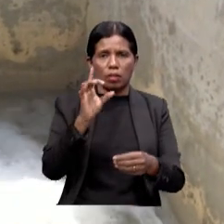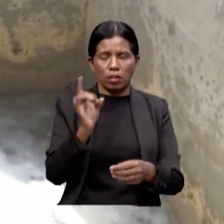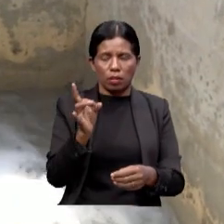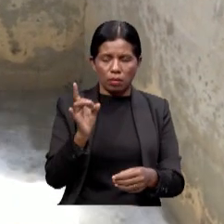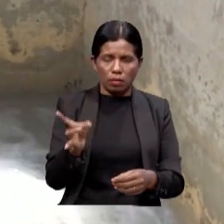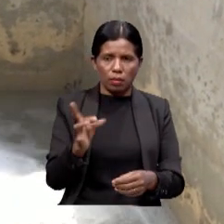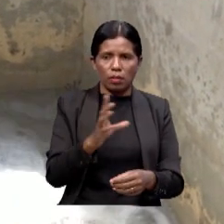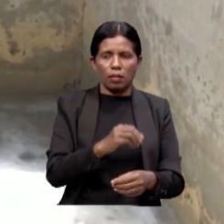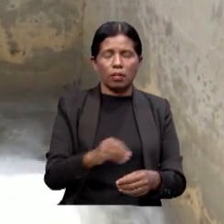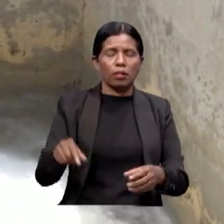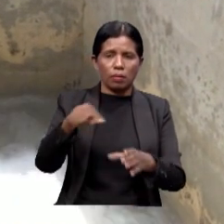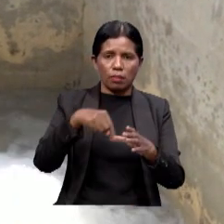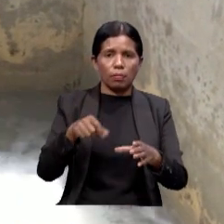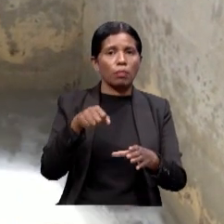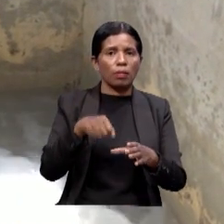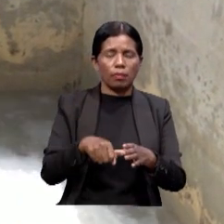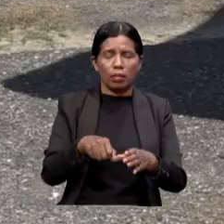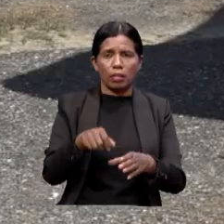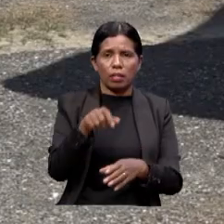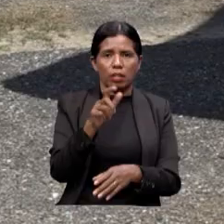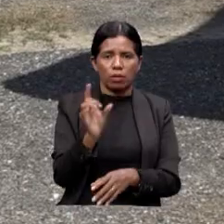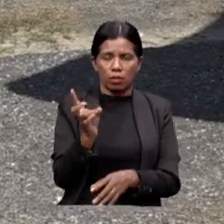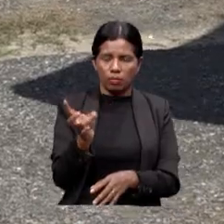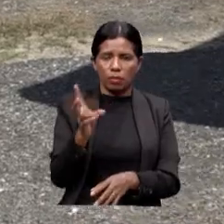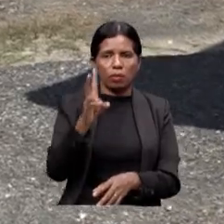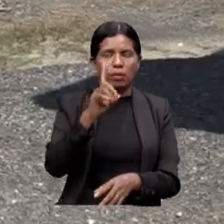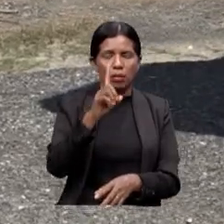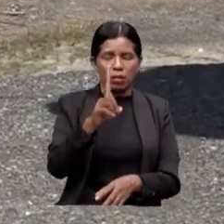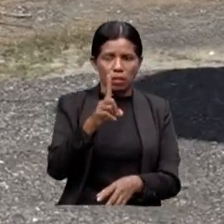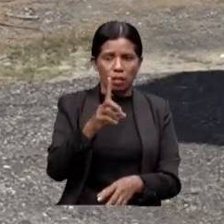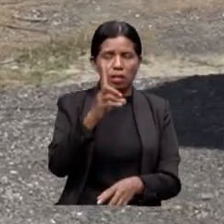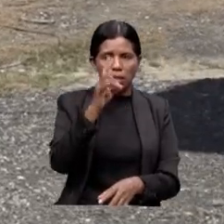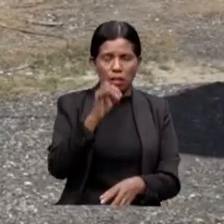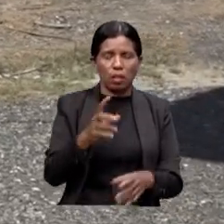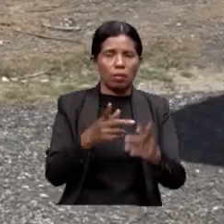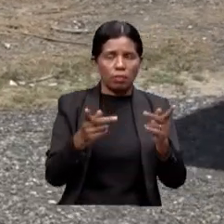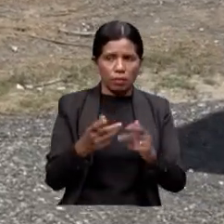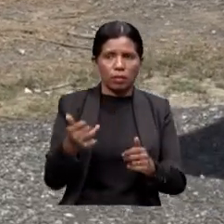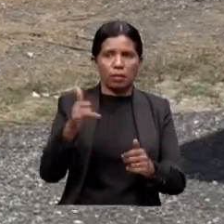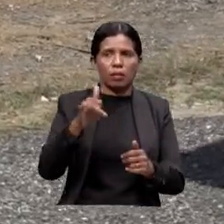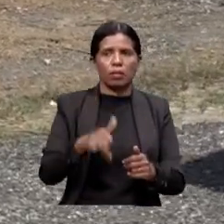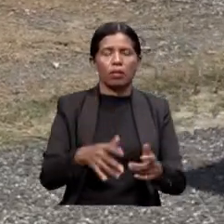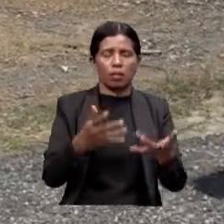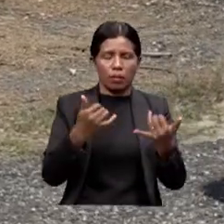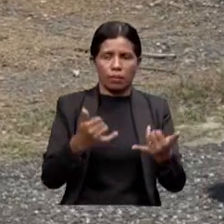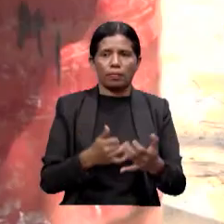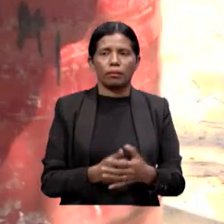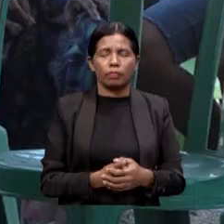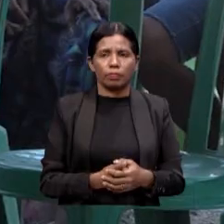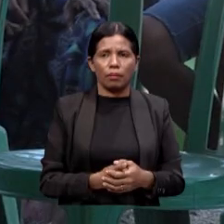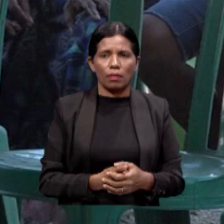resin bomba hitu nulo resin ida ia capital dili ho posto sira no água potável